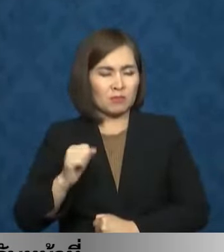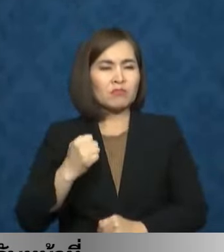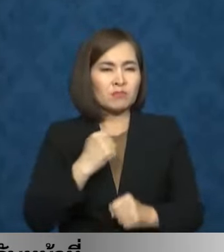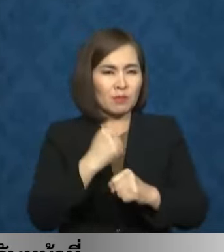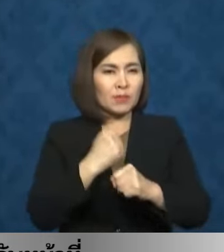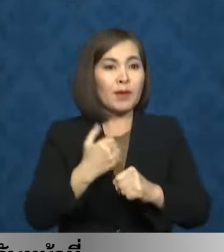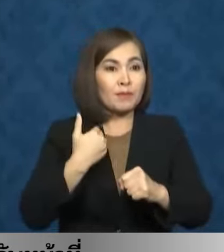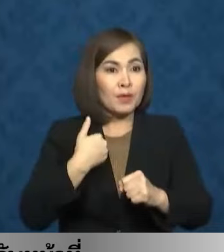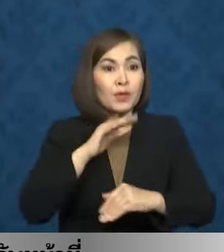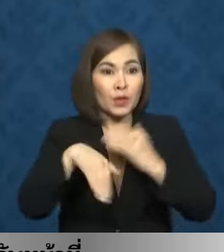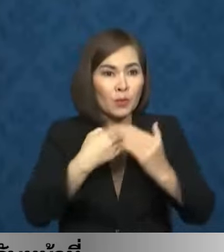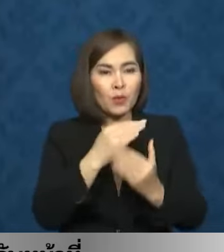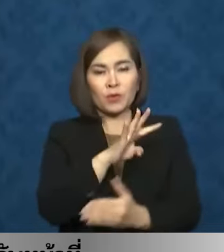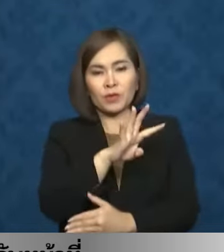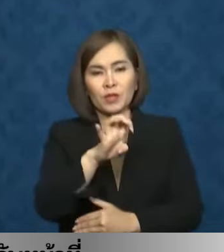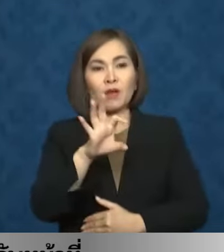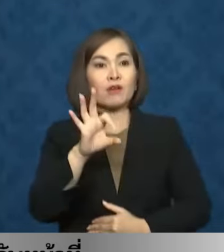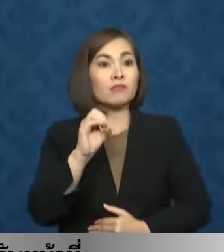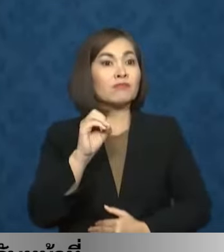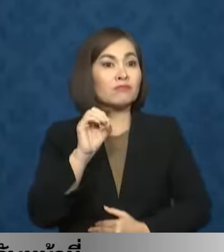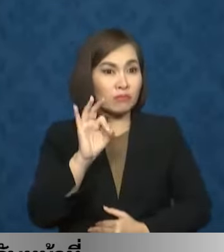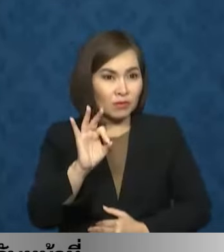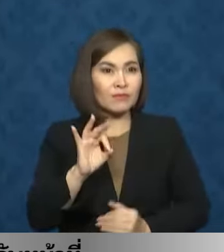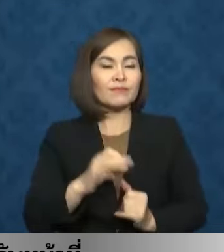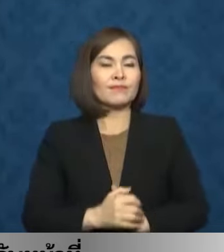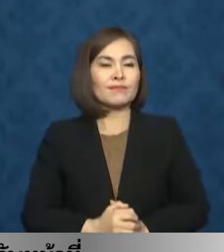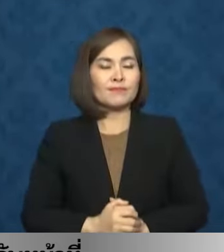าที่อยู่499ท่าน